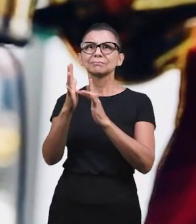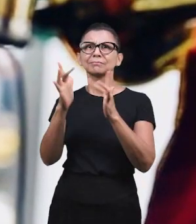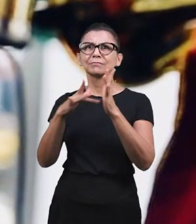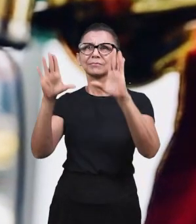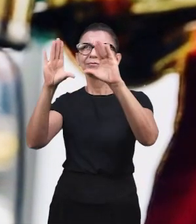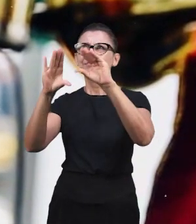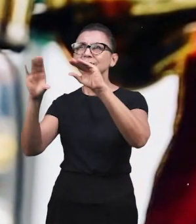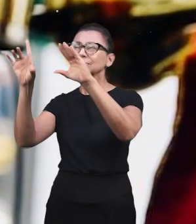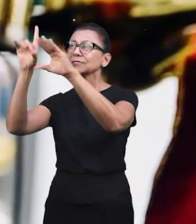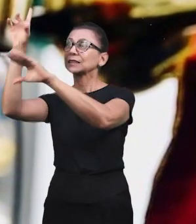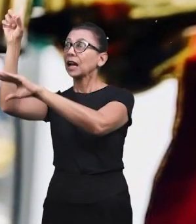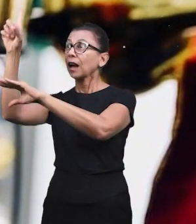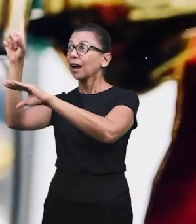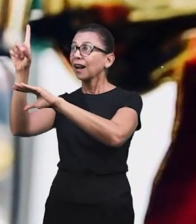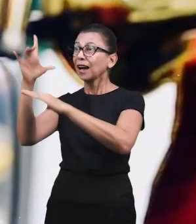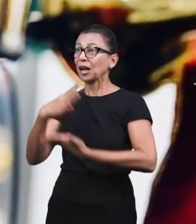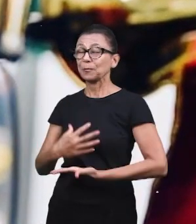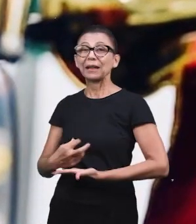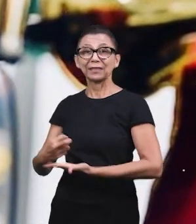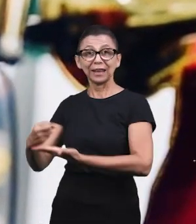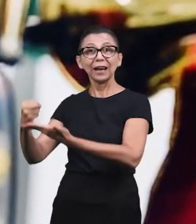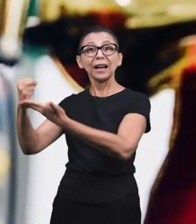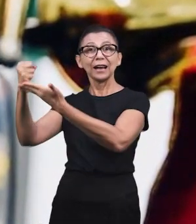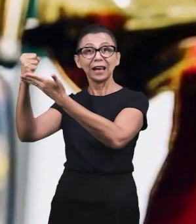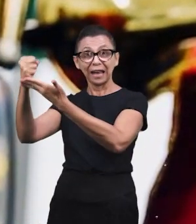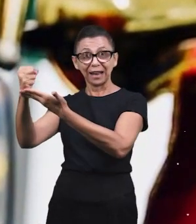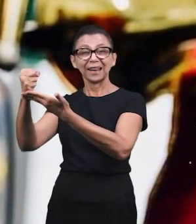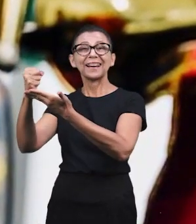Когда Иисус придет в тот великий